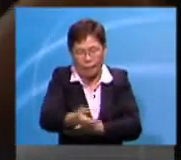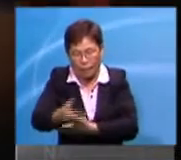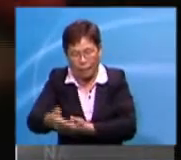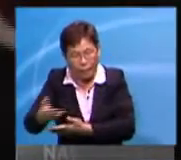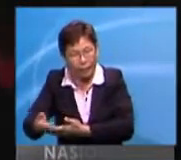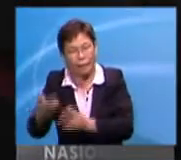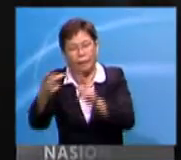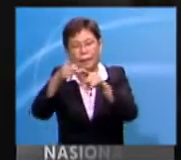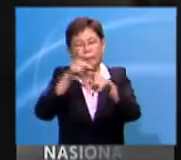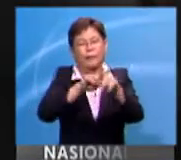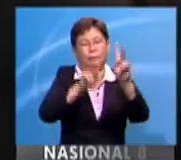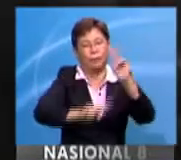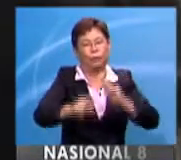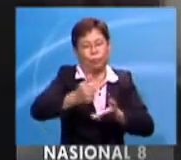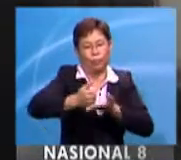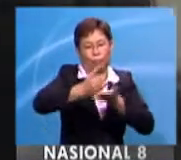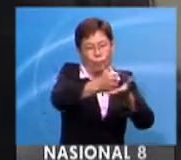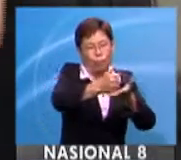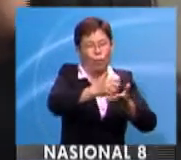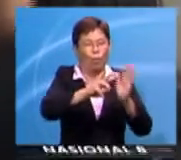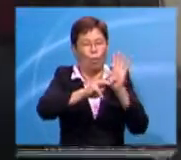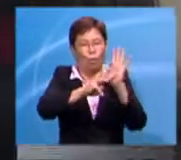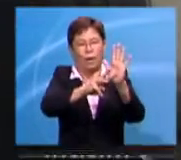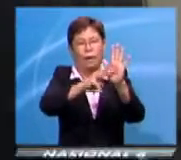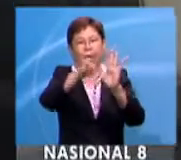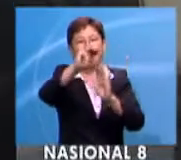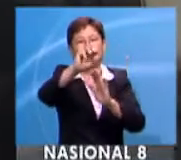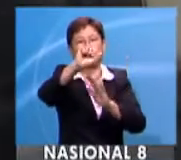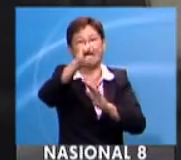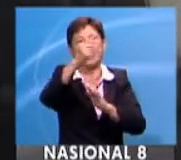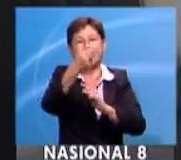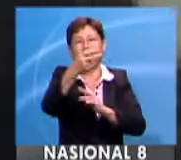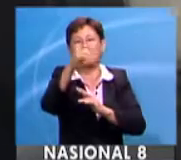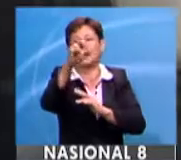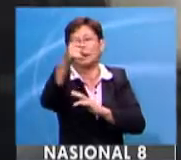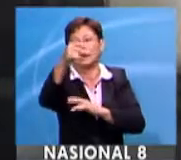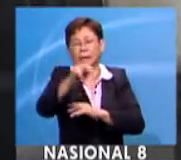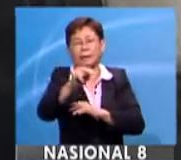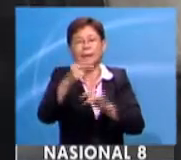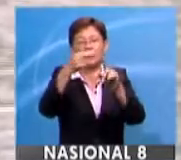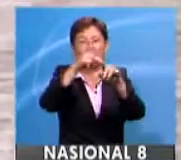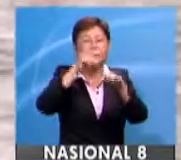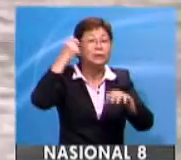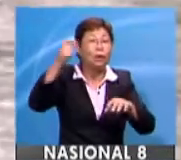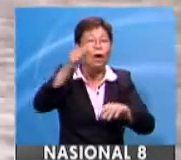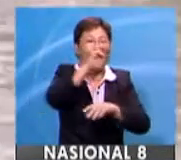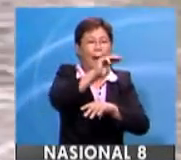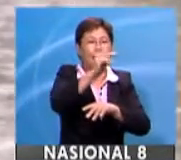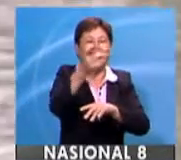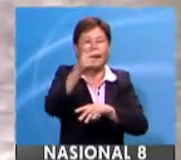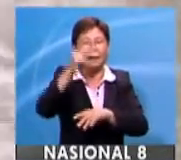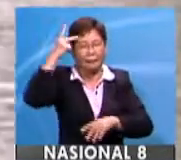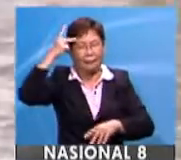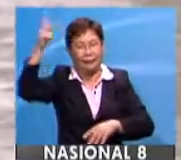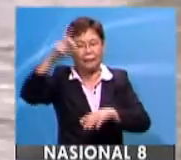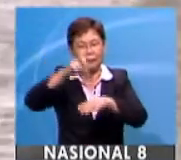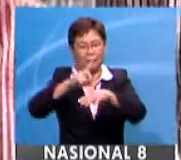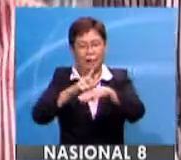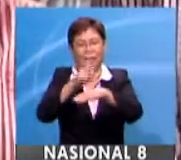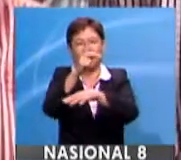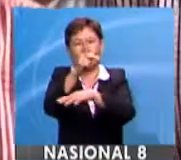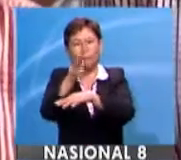kepada penduduk bantuan disampaikan wakilnya mahiran salh kepada setiausaha MKN Kelantan Azhar Yusu di Kota